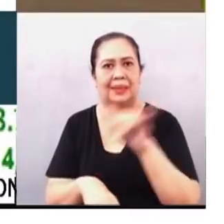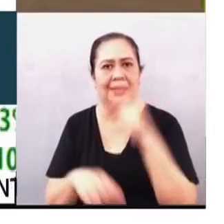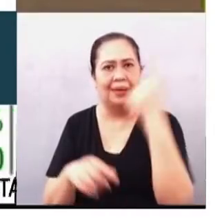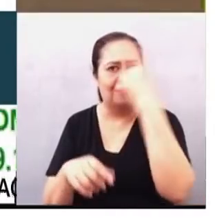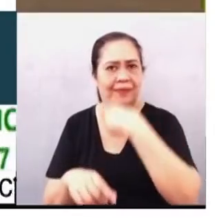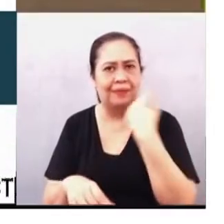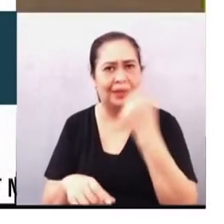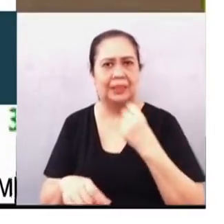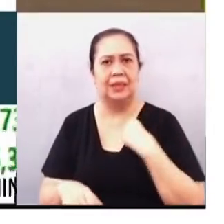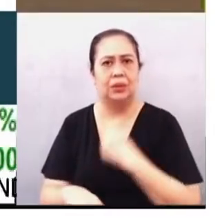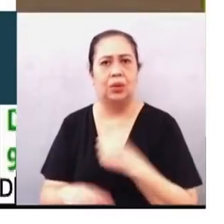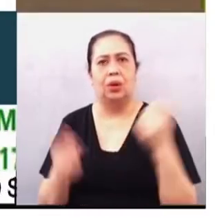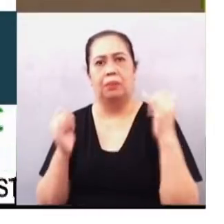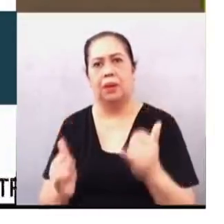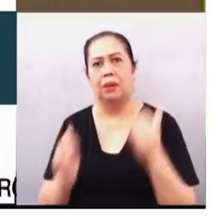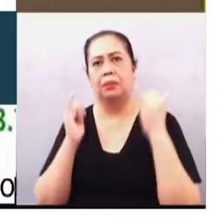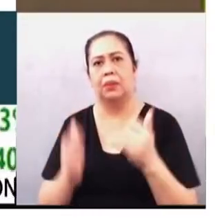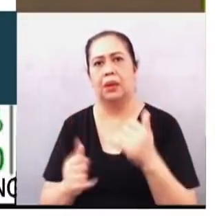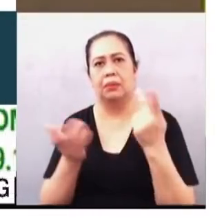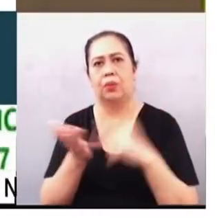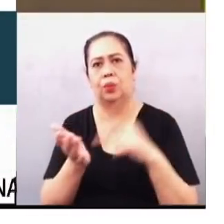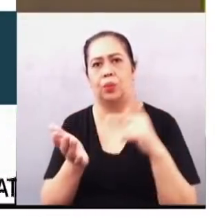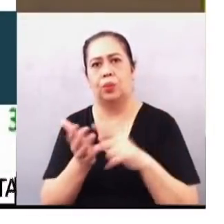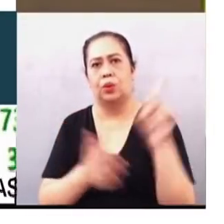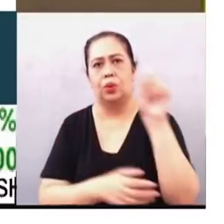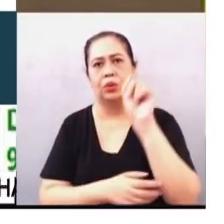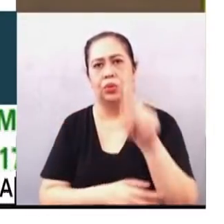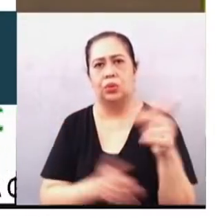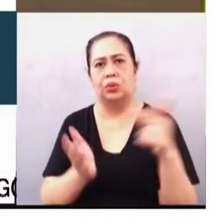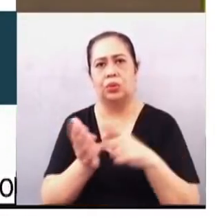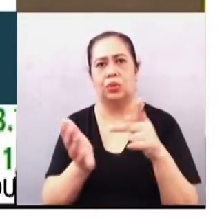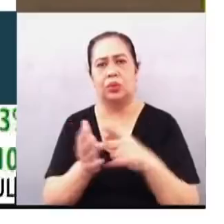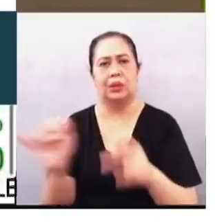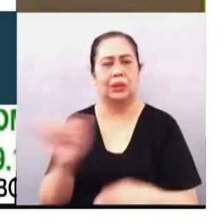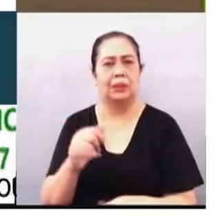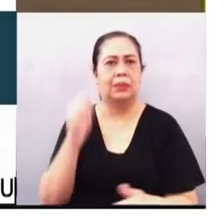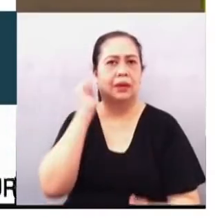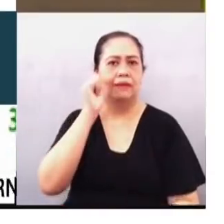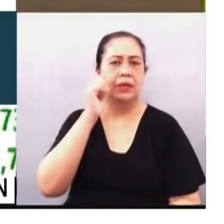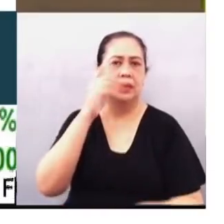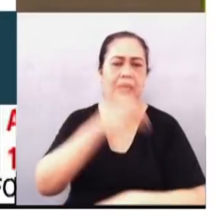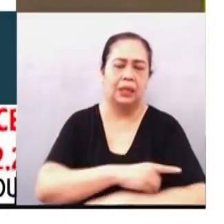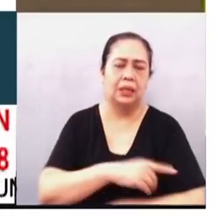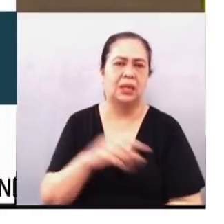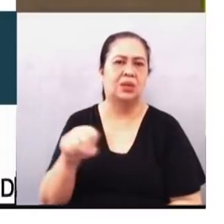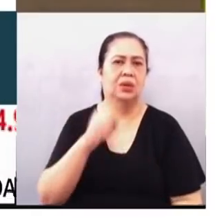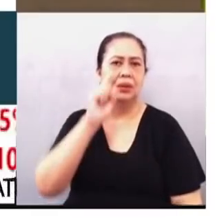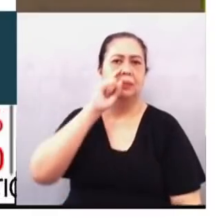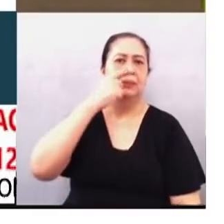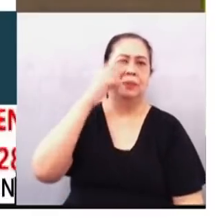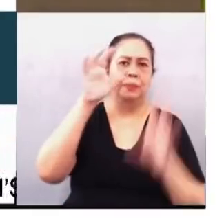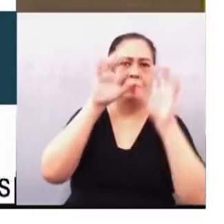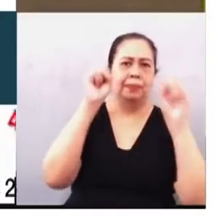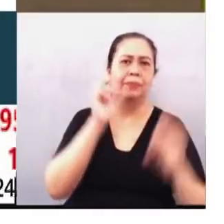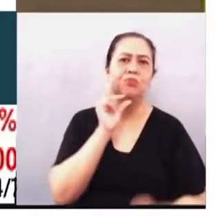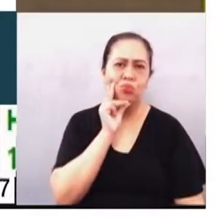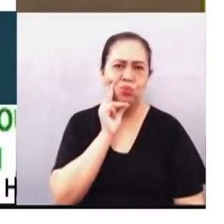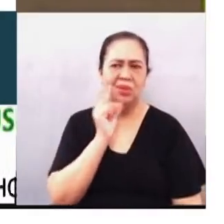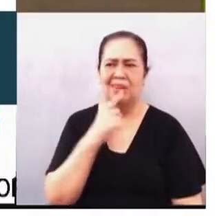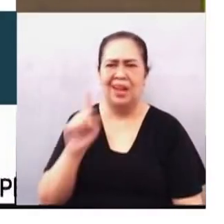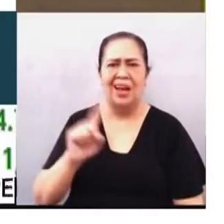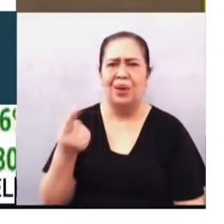senador, pabalik-balik ang tanong, pabalik-balik ng mga senador, patanong-tanong everyday. So nagsawa na si Pangulong Duterte, sabi niya,